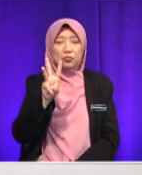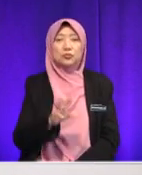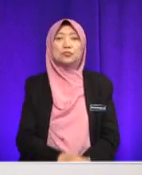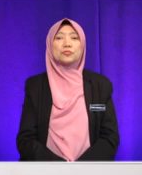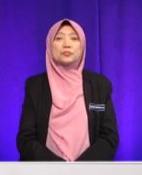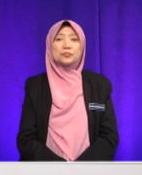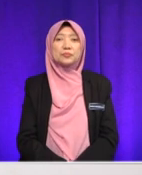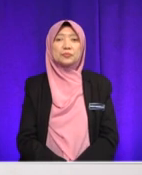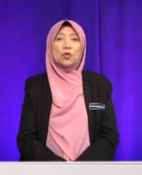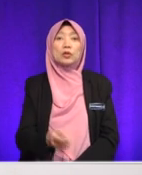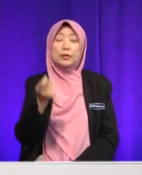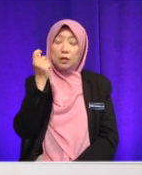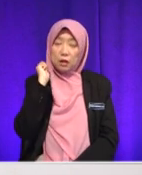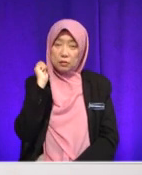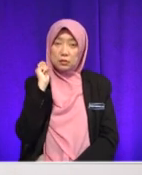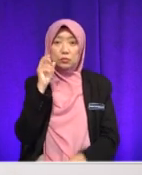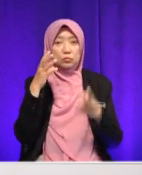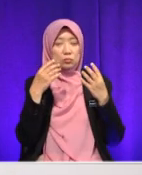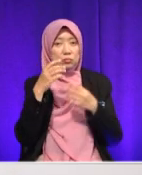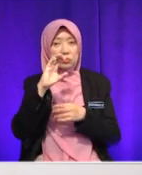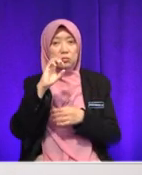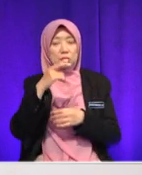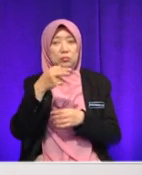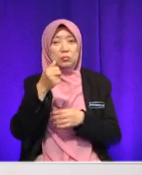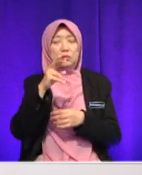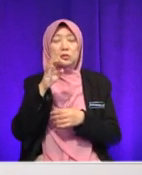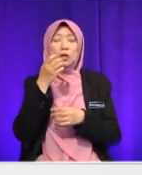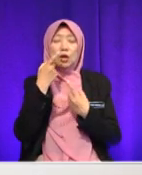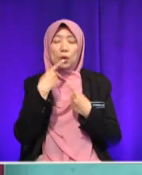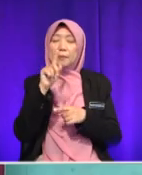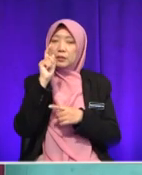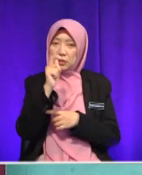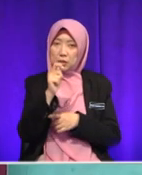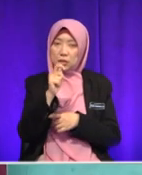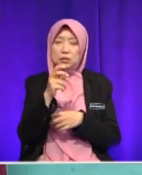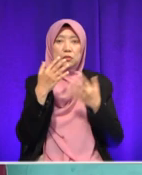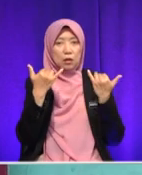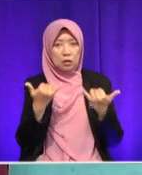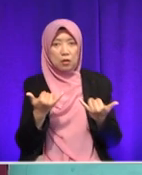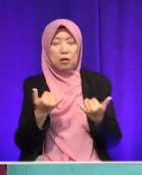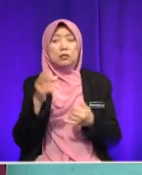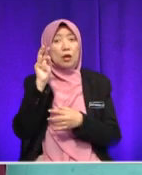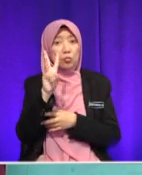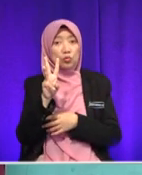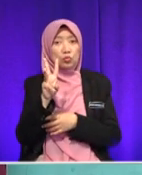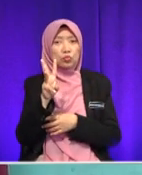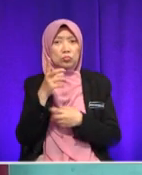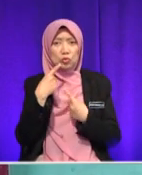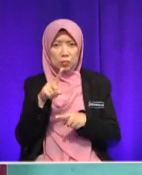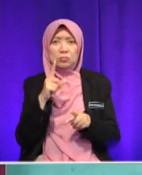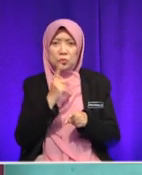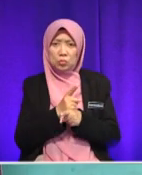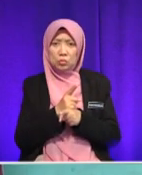Okey, jadi tadi Charlene beritahu segitiga T. Ifti pula jawapannya segitiga W. Okey, adakah jawapan mereka